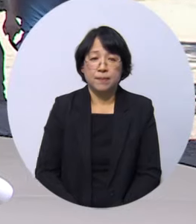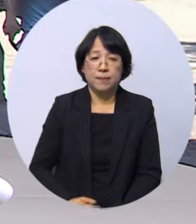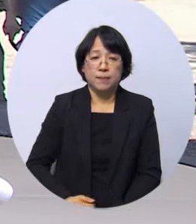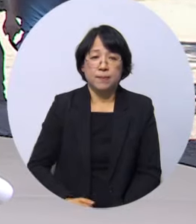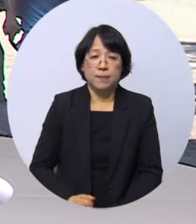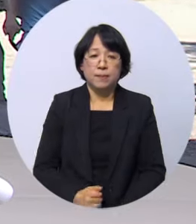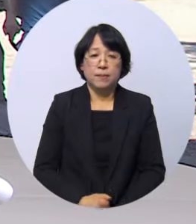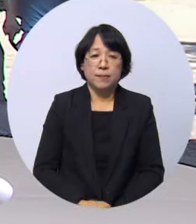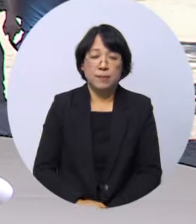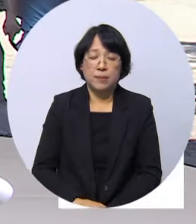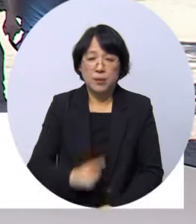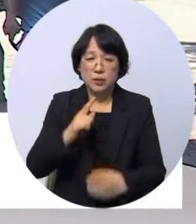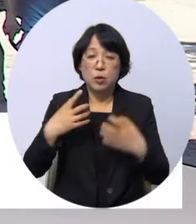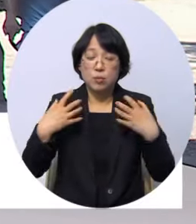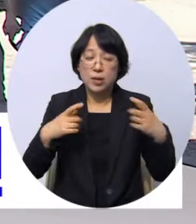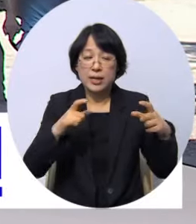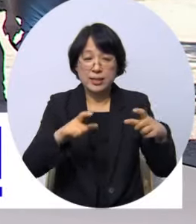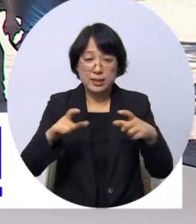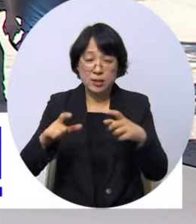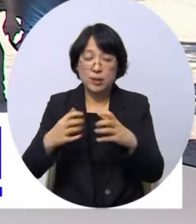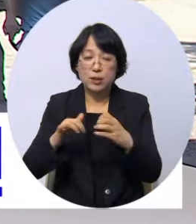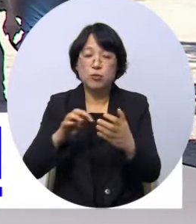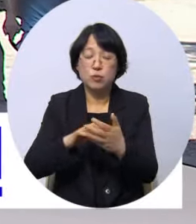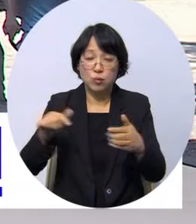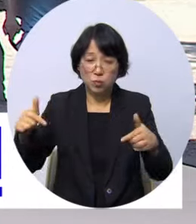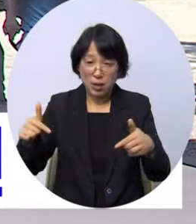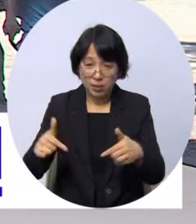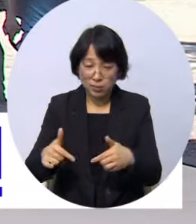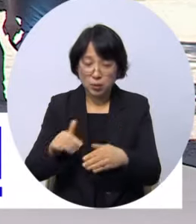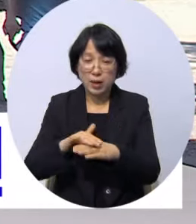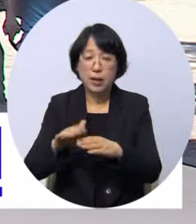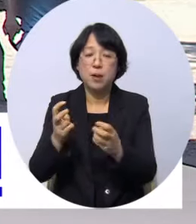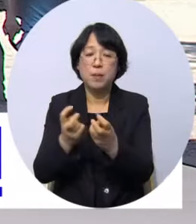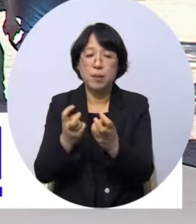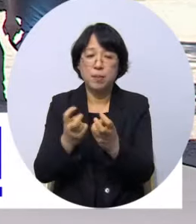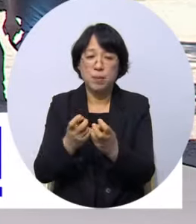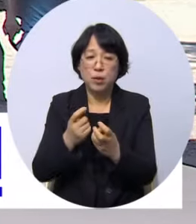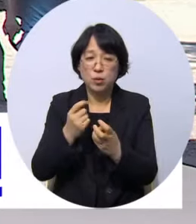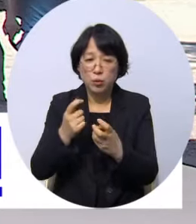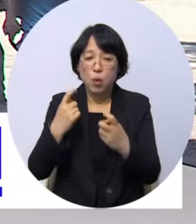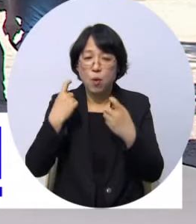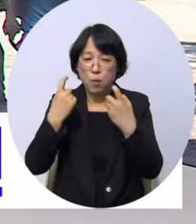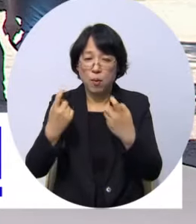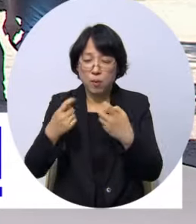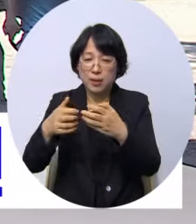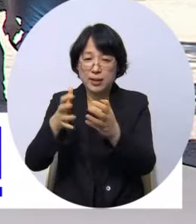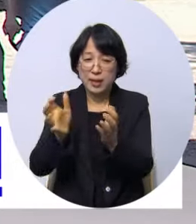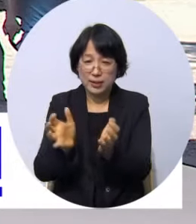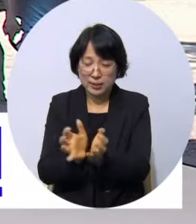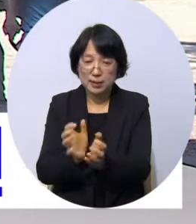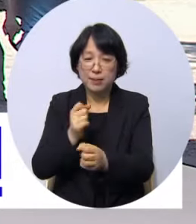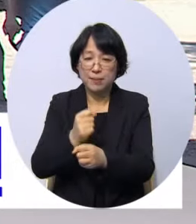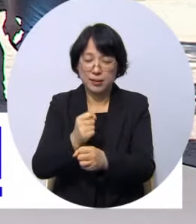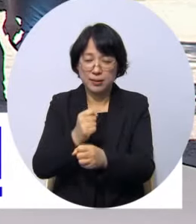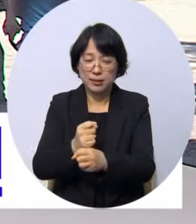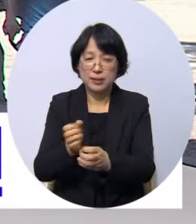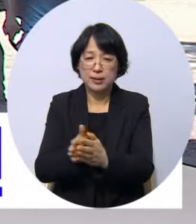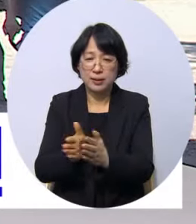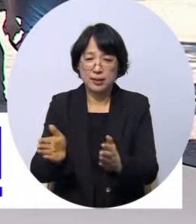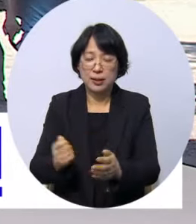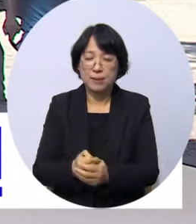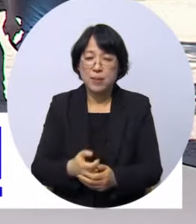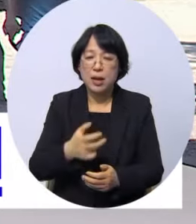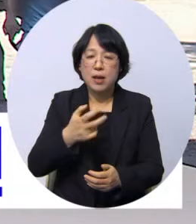있니다 정부가 지역의 인구 감소에 대응해서 소규모 관광단지 제도를 도입하기로 했습니다 그런데